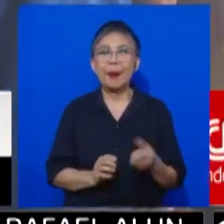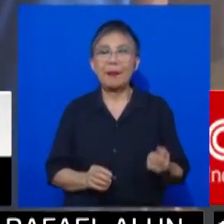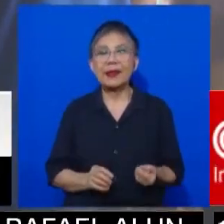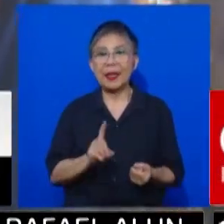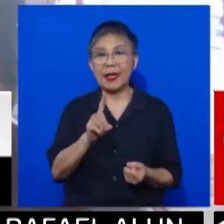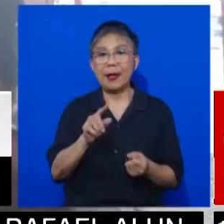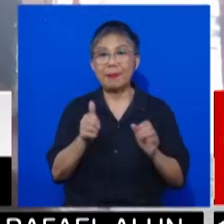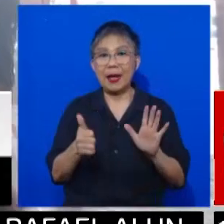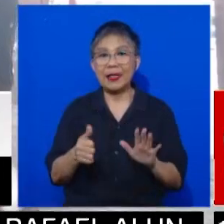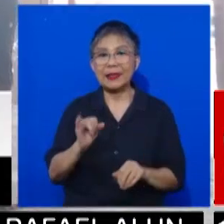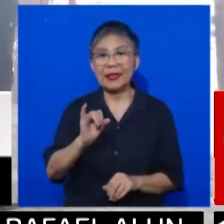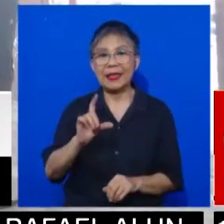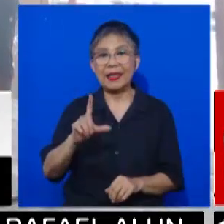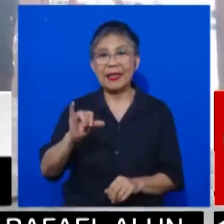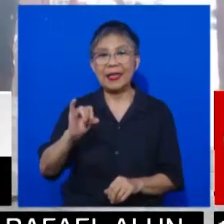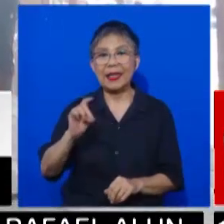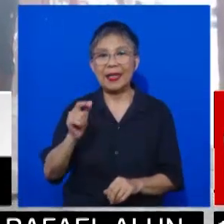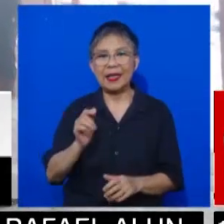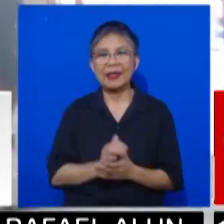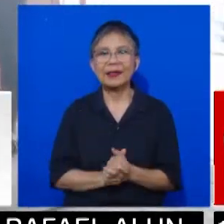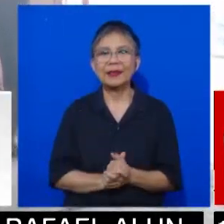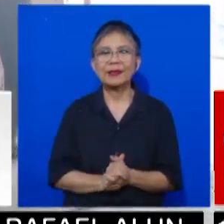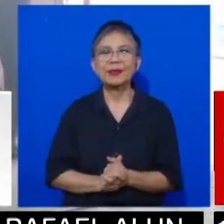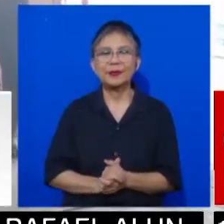dari kampung 5 Ulu Palembang.